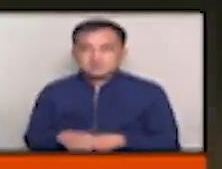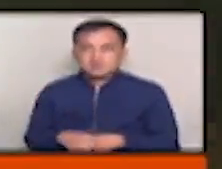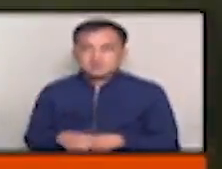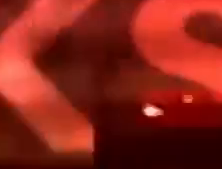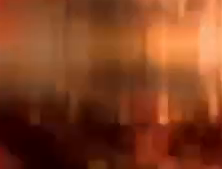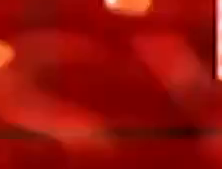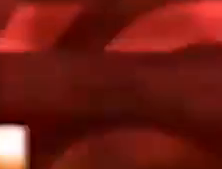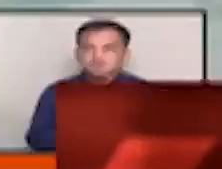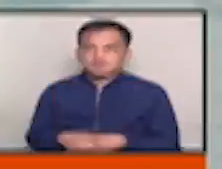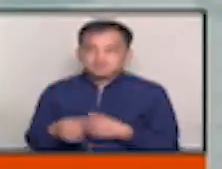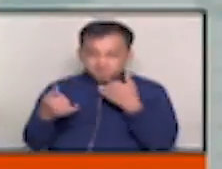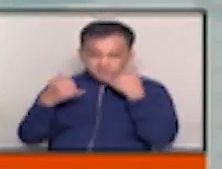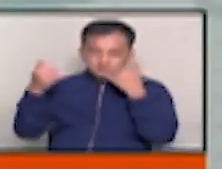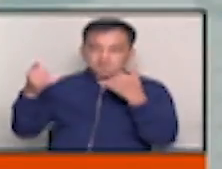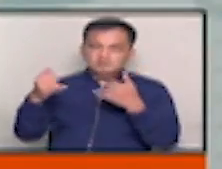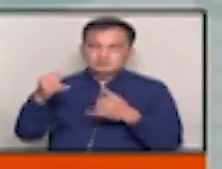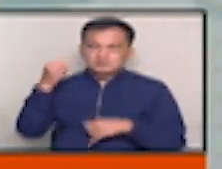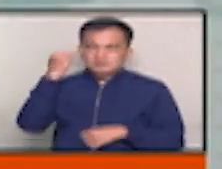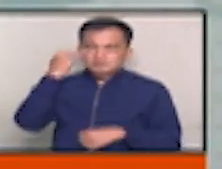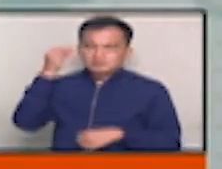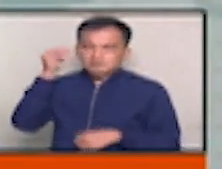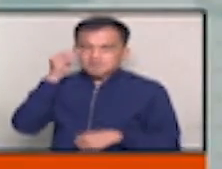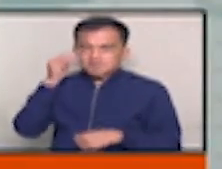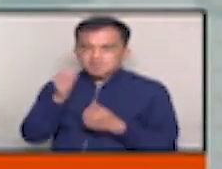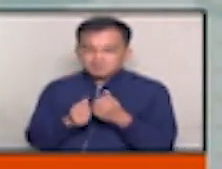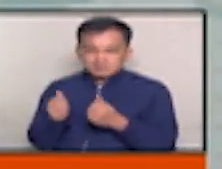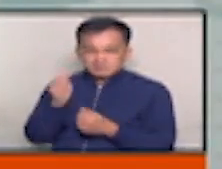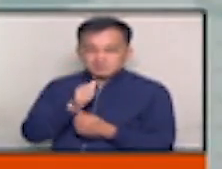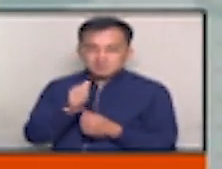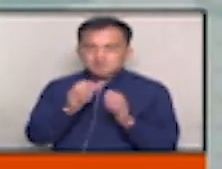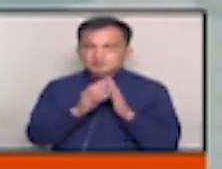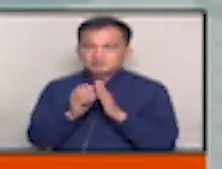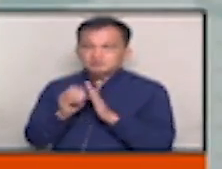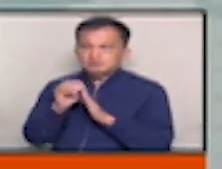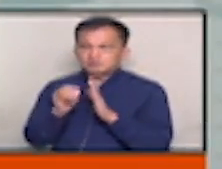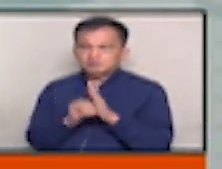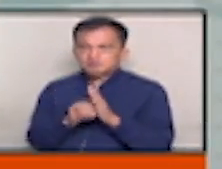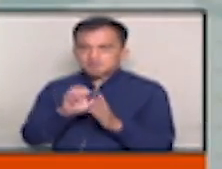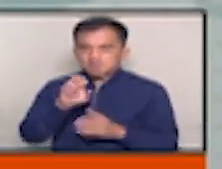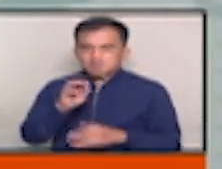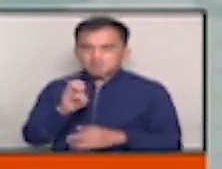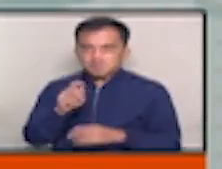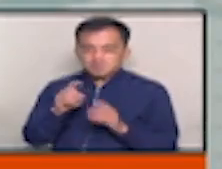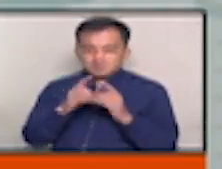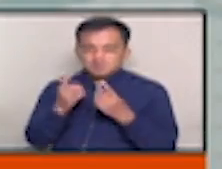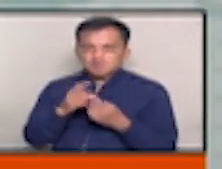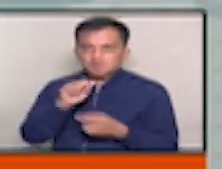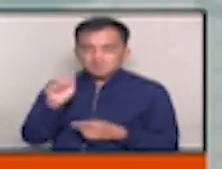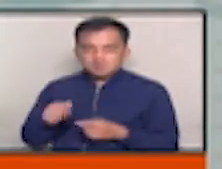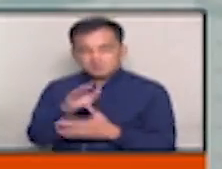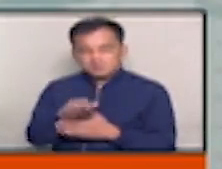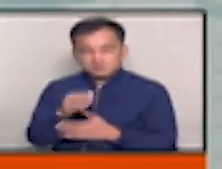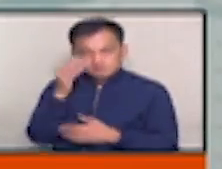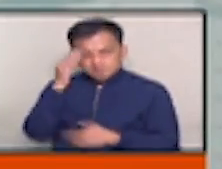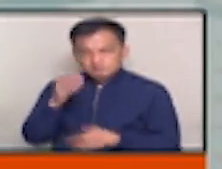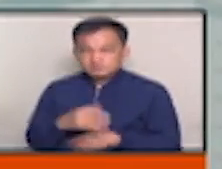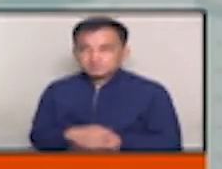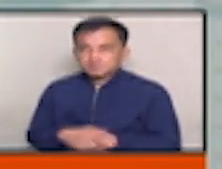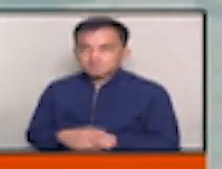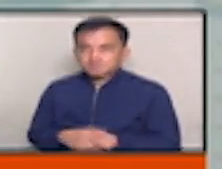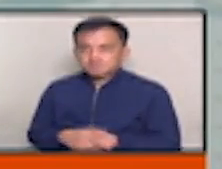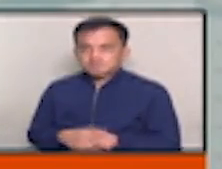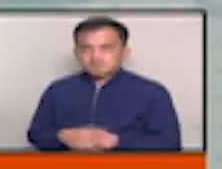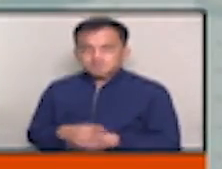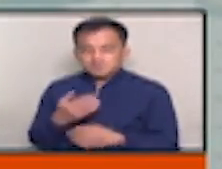Okay. Nasaan yung telepono si JV Miralles, hepe ng City Ordinance Enforcement Division, Antipolo. Magandang tanghali po, sir. Good afternoon po,